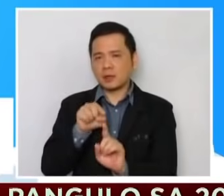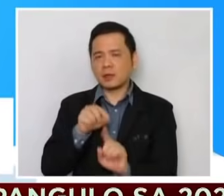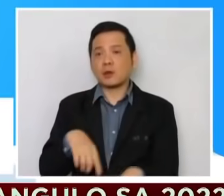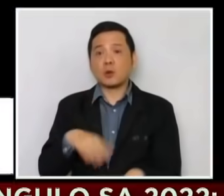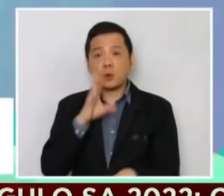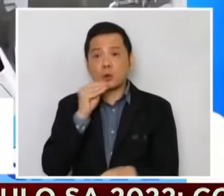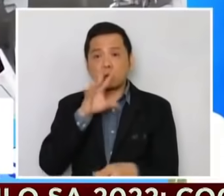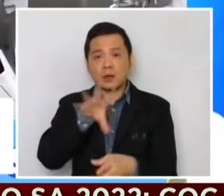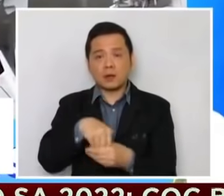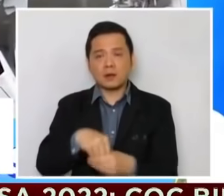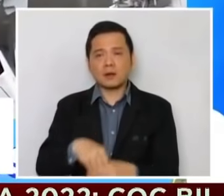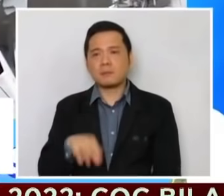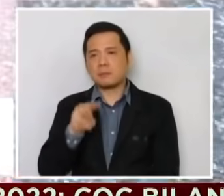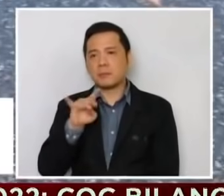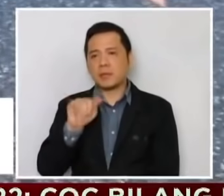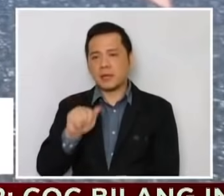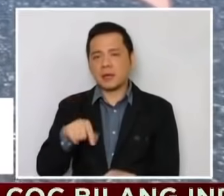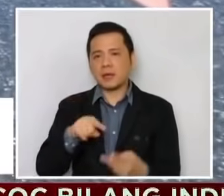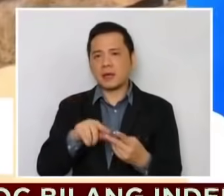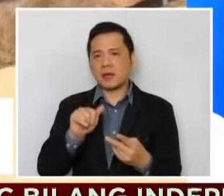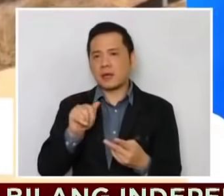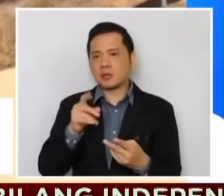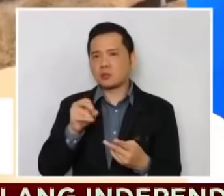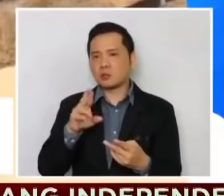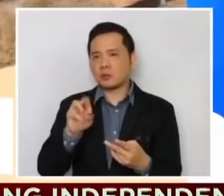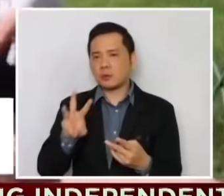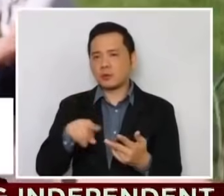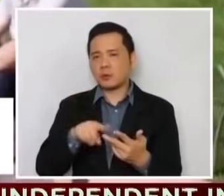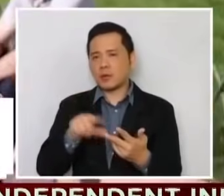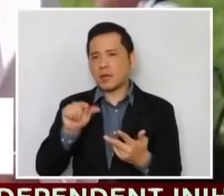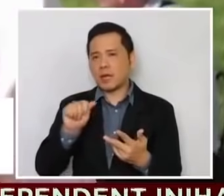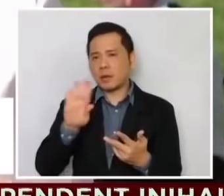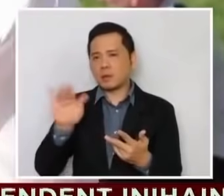Andre Brulette at Gabby Sarmiento.